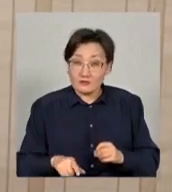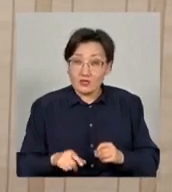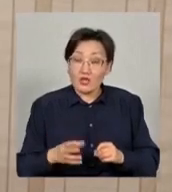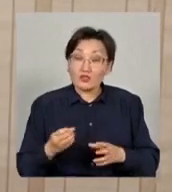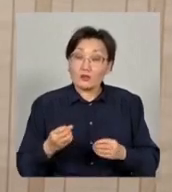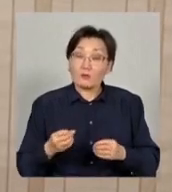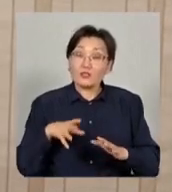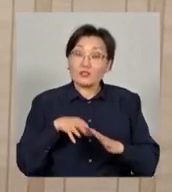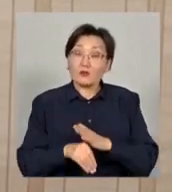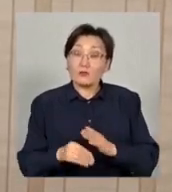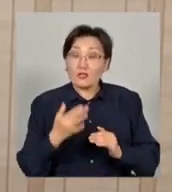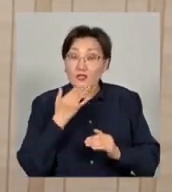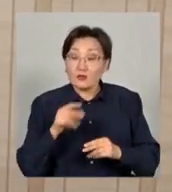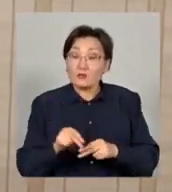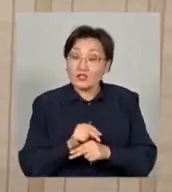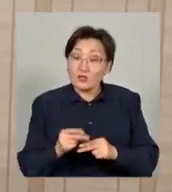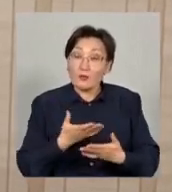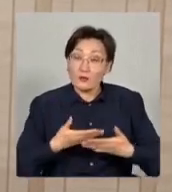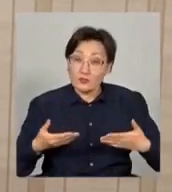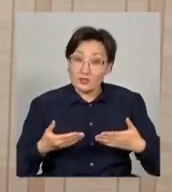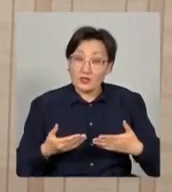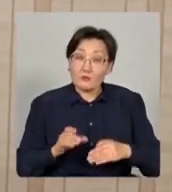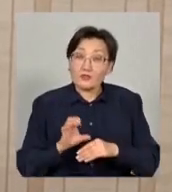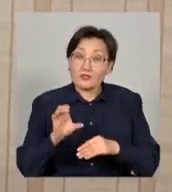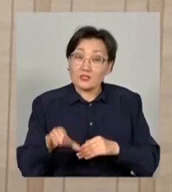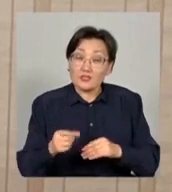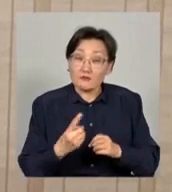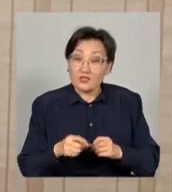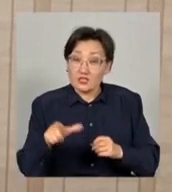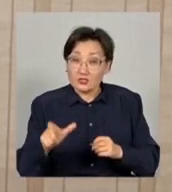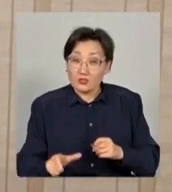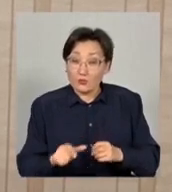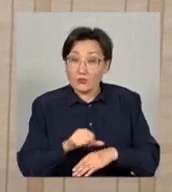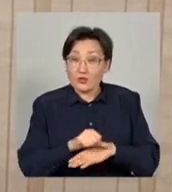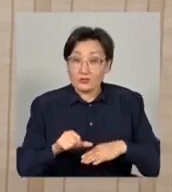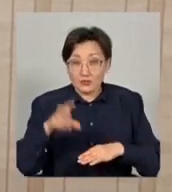Кроме того, в рамках зарубежного лечения мы направили 11 пациентов в